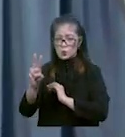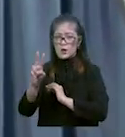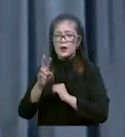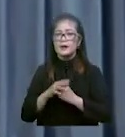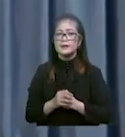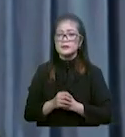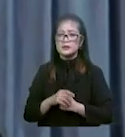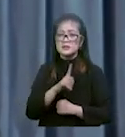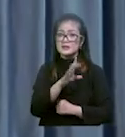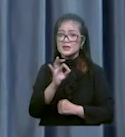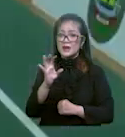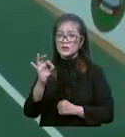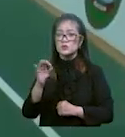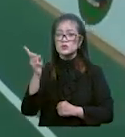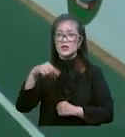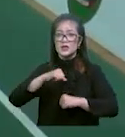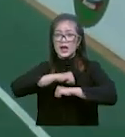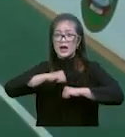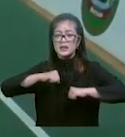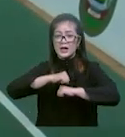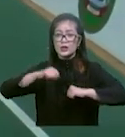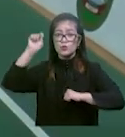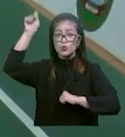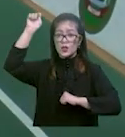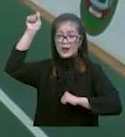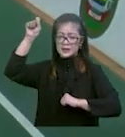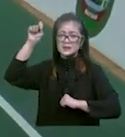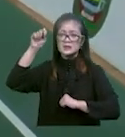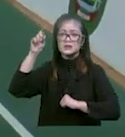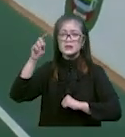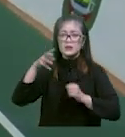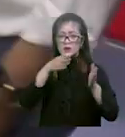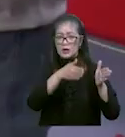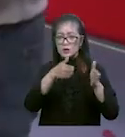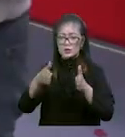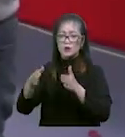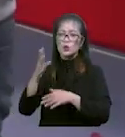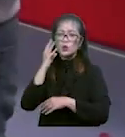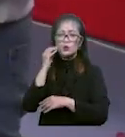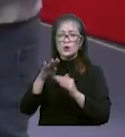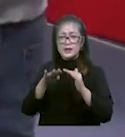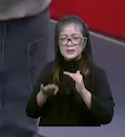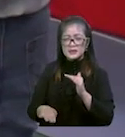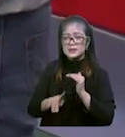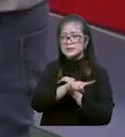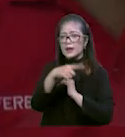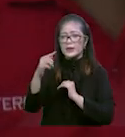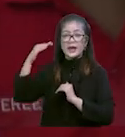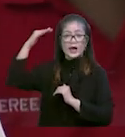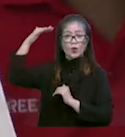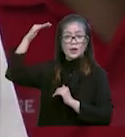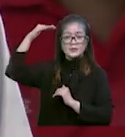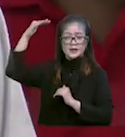Ratusan atlet bulu tangkis ini akan bertanding dalam 24 kategori pertandingan, dari usia dini, dewasa, hingga veteran.